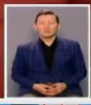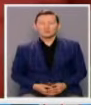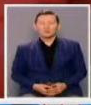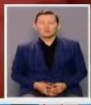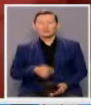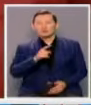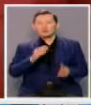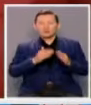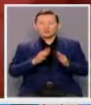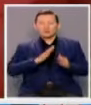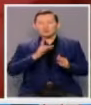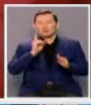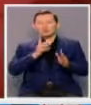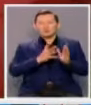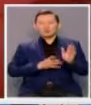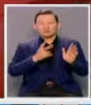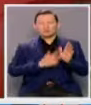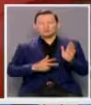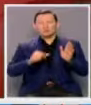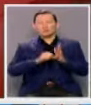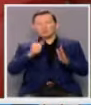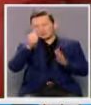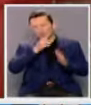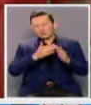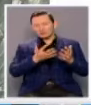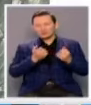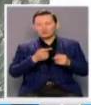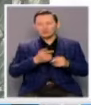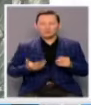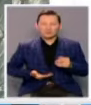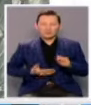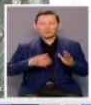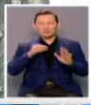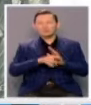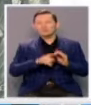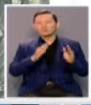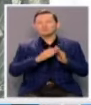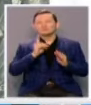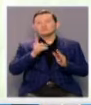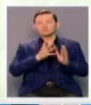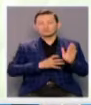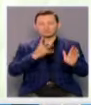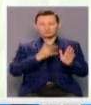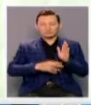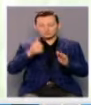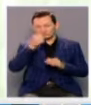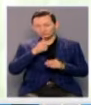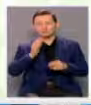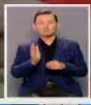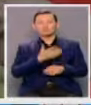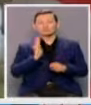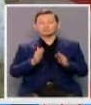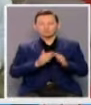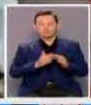Этот дом получили в 1986 году, и с тех пор вот тут и живем. Говорили, что еще в 1990 году дом пойдет под